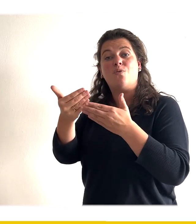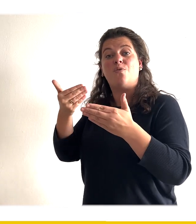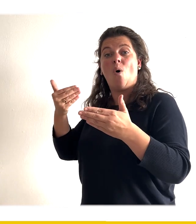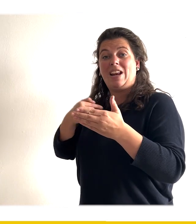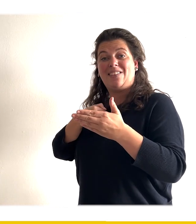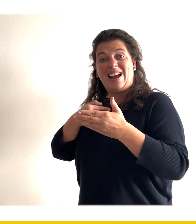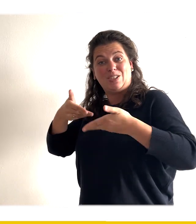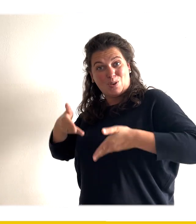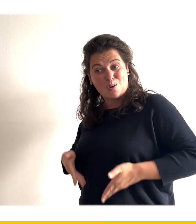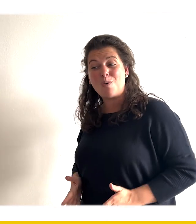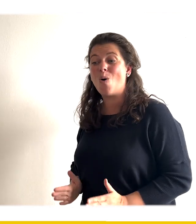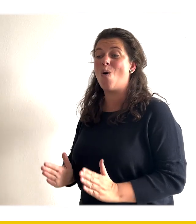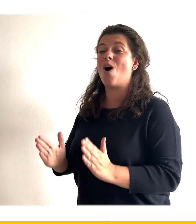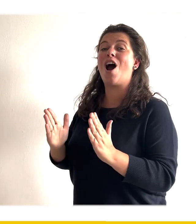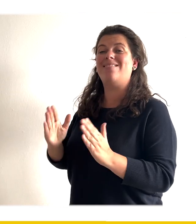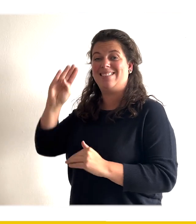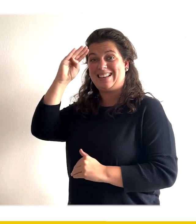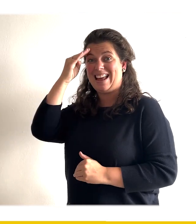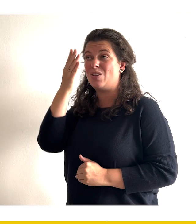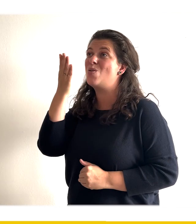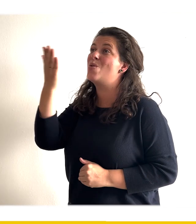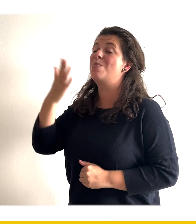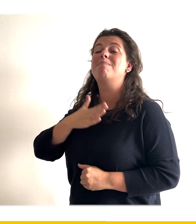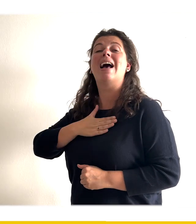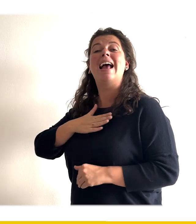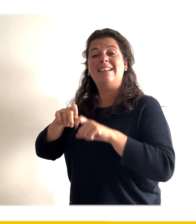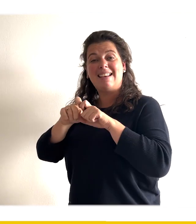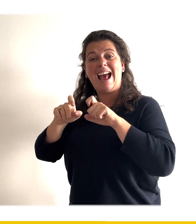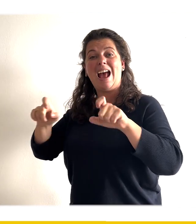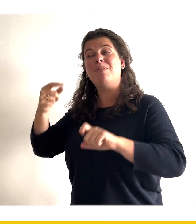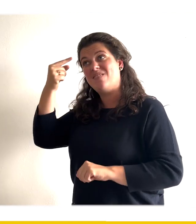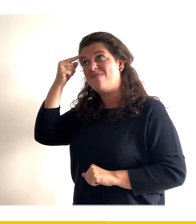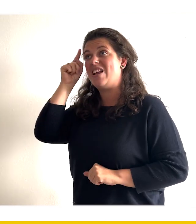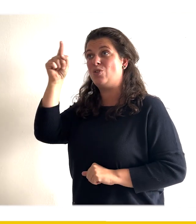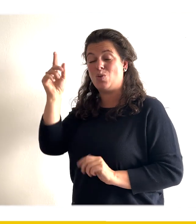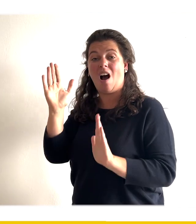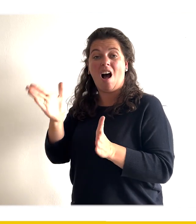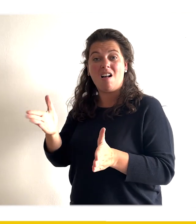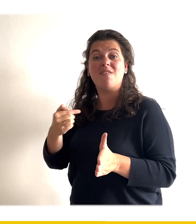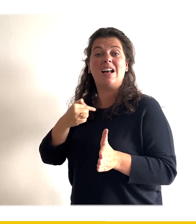Geboren, kende u mijn naam, wist u al wat?